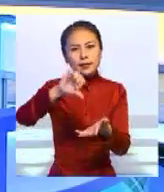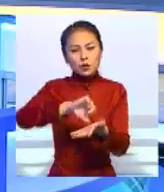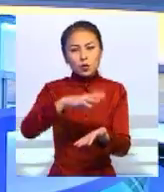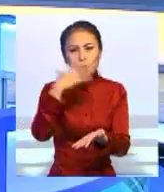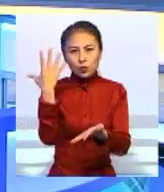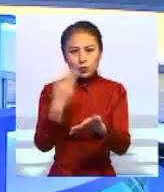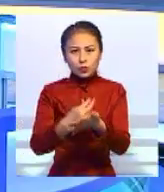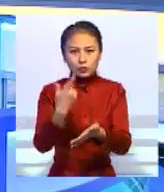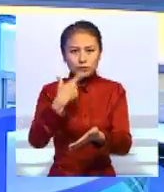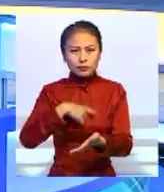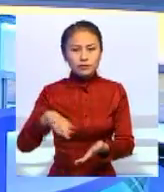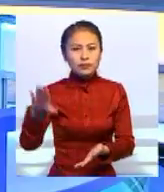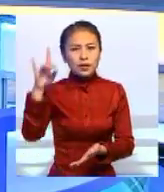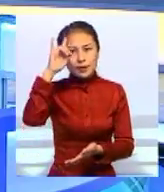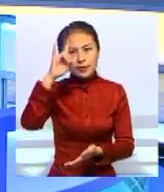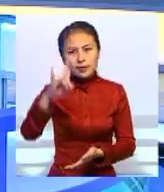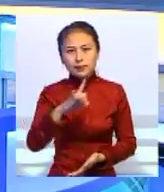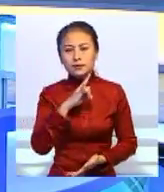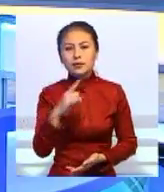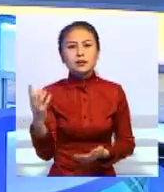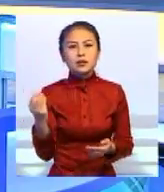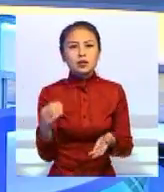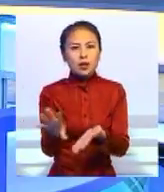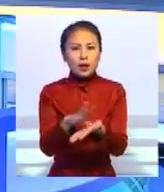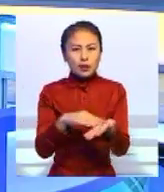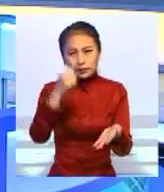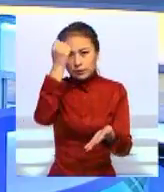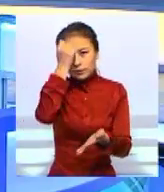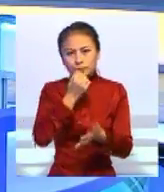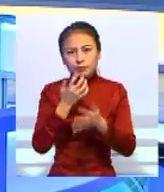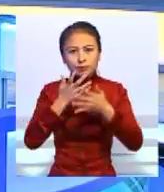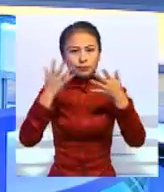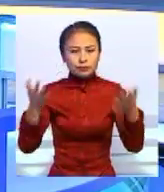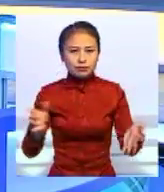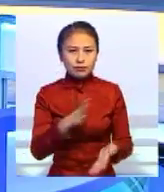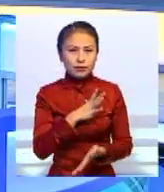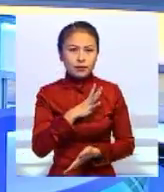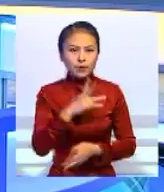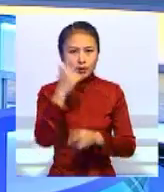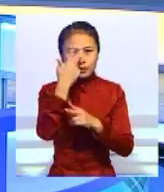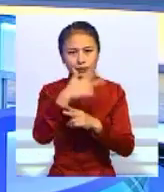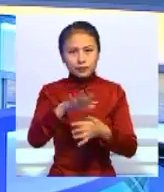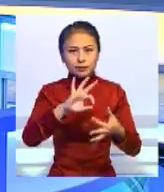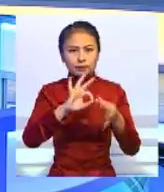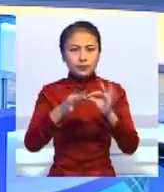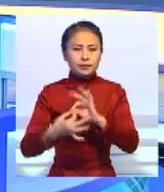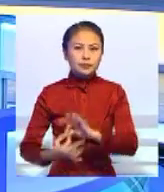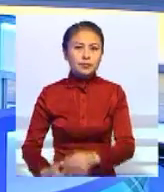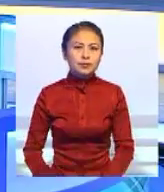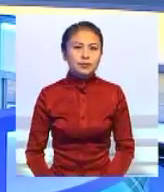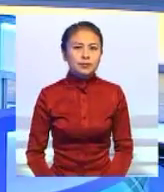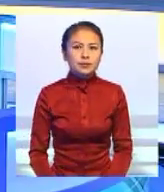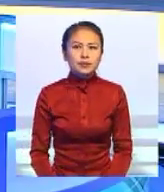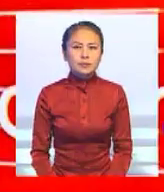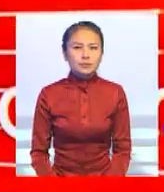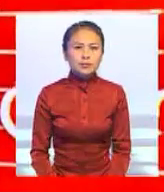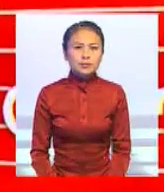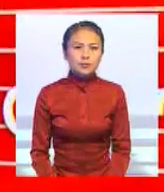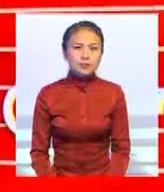халықаралық дәрежеде өз мүмкіндіктерін көрсете алған қазақстандықтарға тағы да алғысын айтты. Сюжетті көрейік.